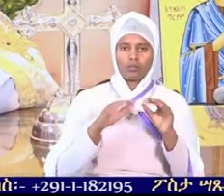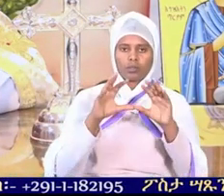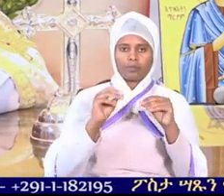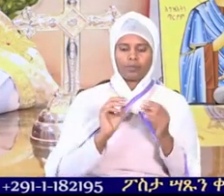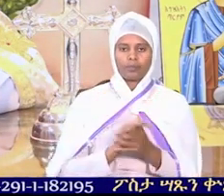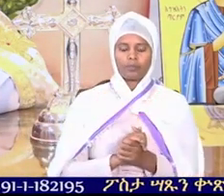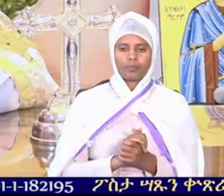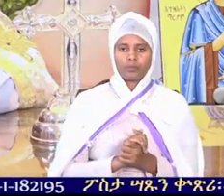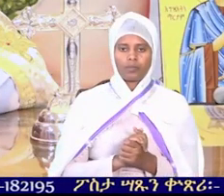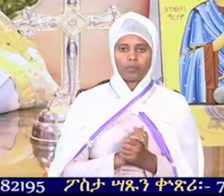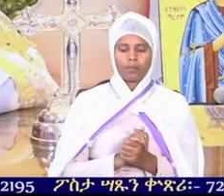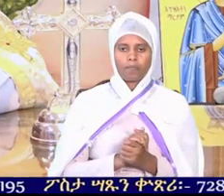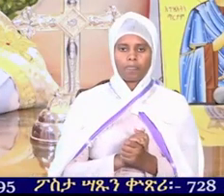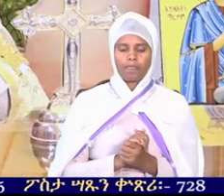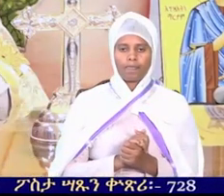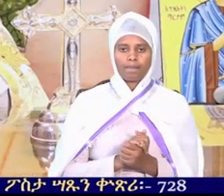صولتنا نقرب